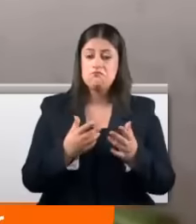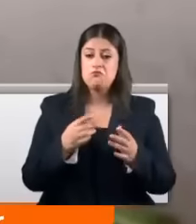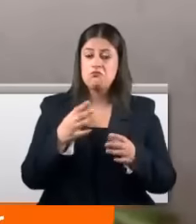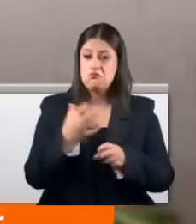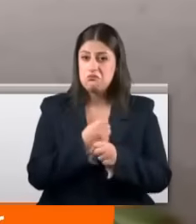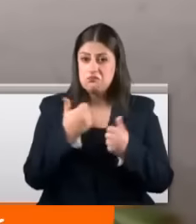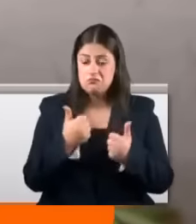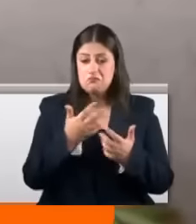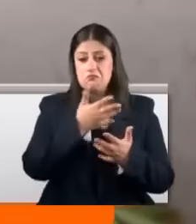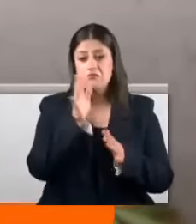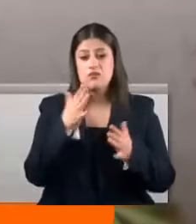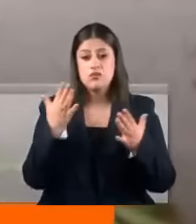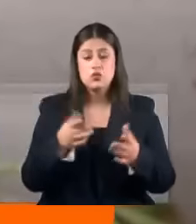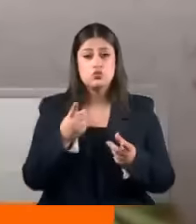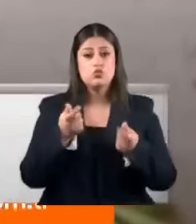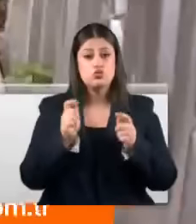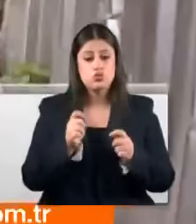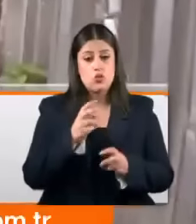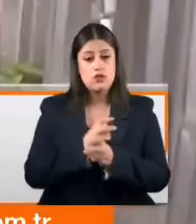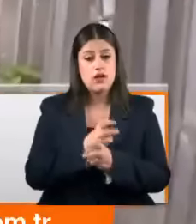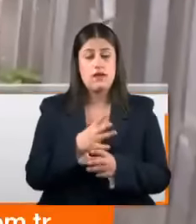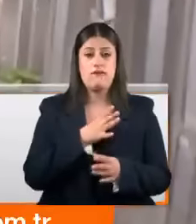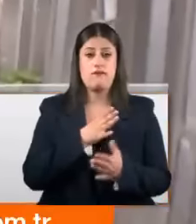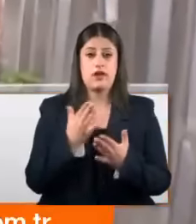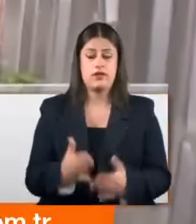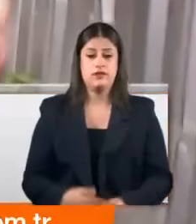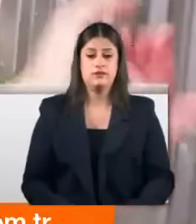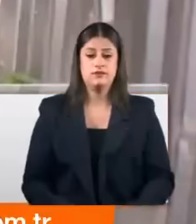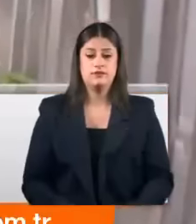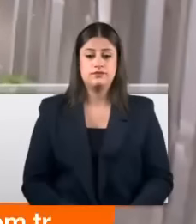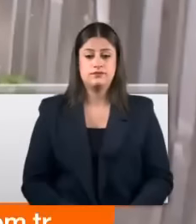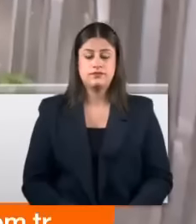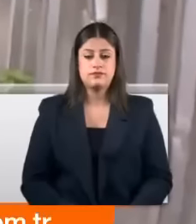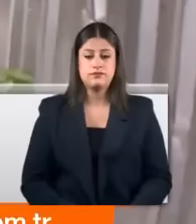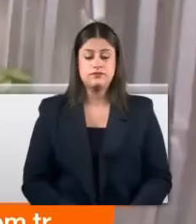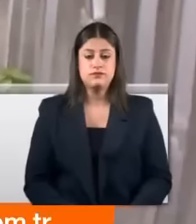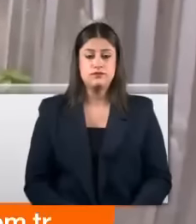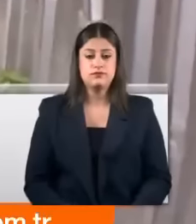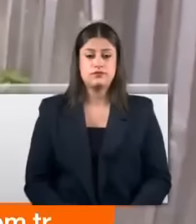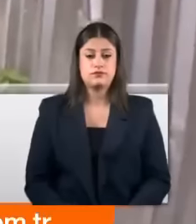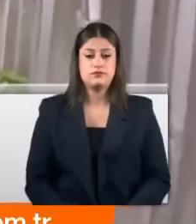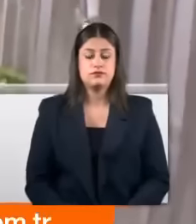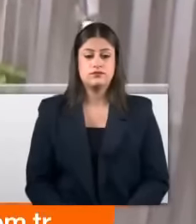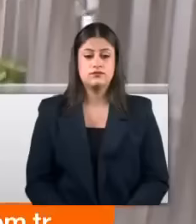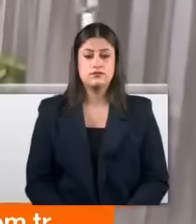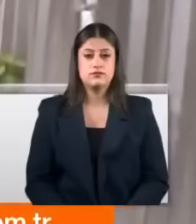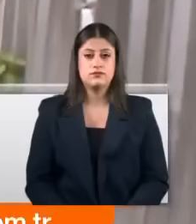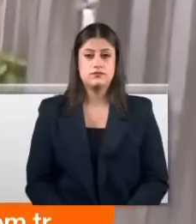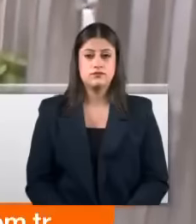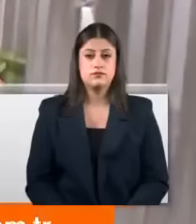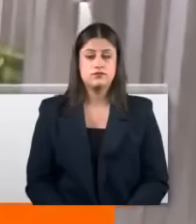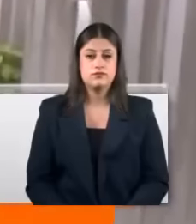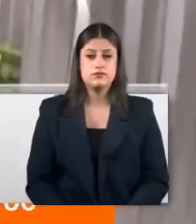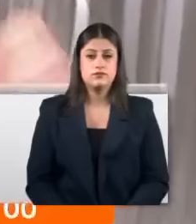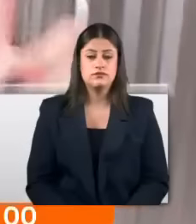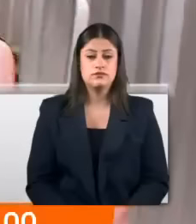inanın bilmiyoruz. Çok ciddi şekilde tehlike var. 2 yıldır bu şekilde yaşıyoruz. Çoluğumuz çocuğumuz var, komşumuz var, yaşlımız var.